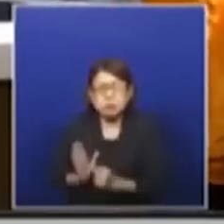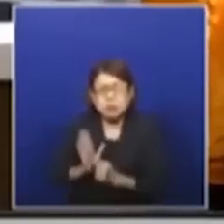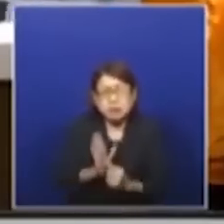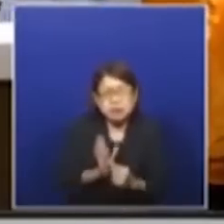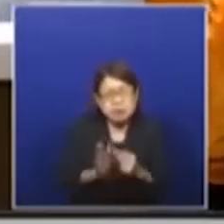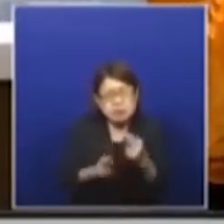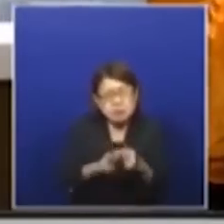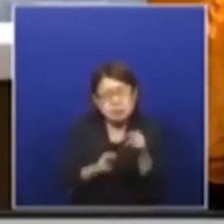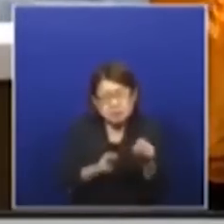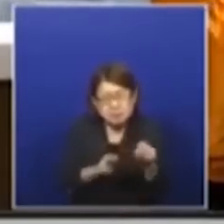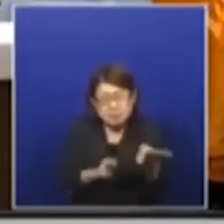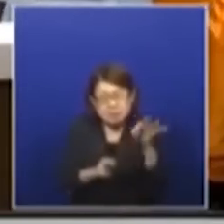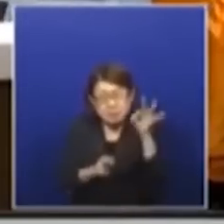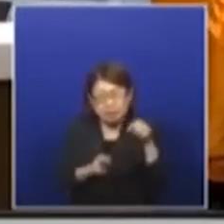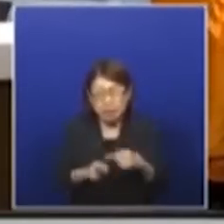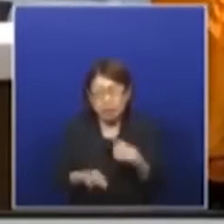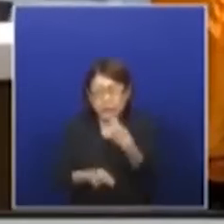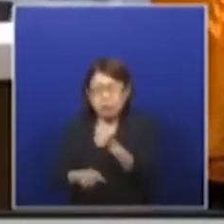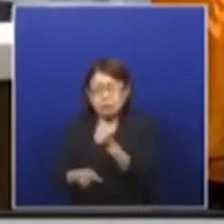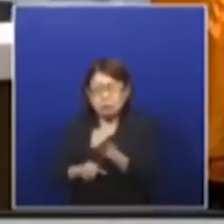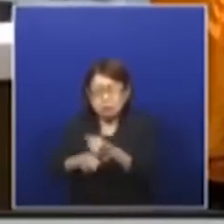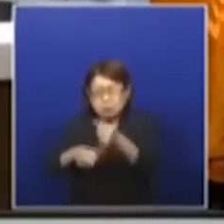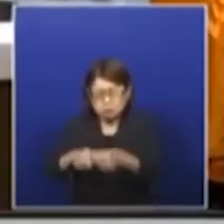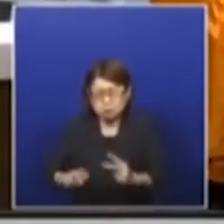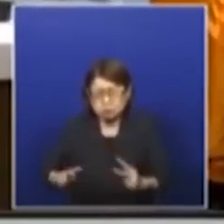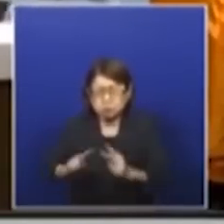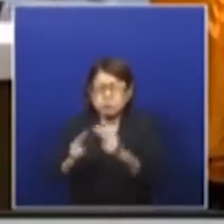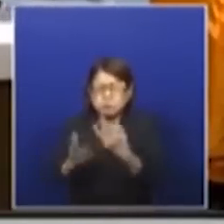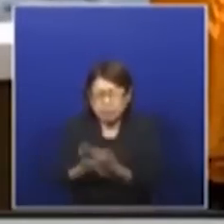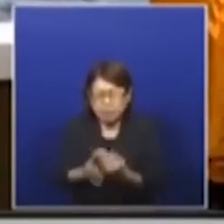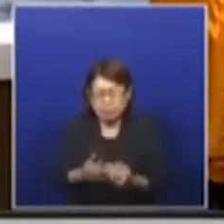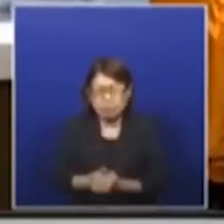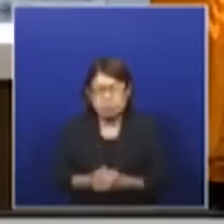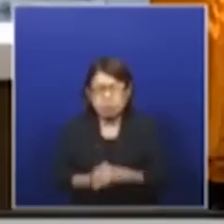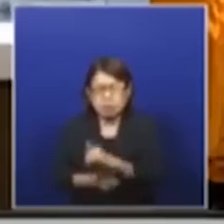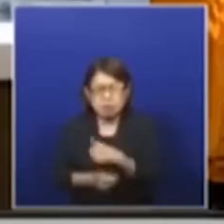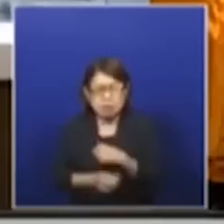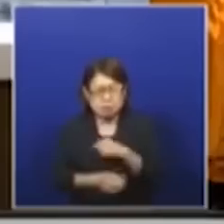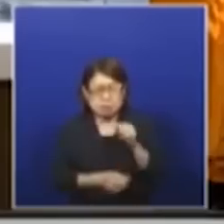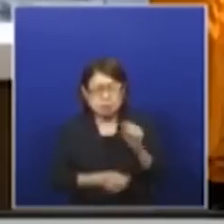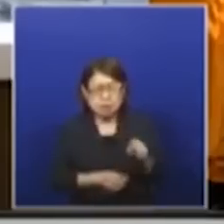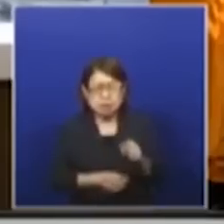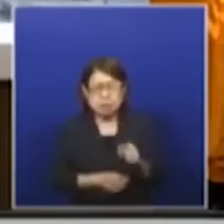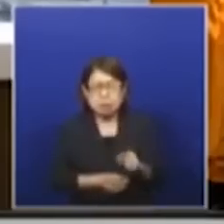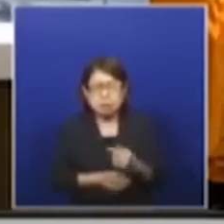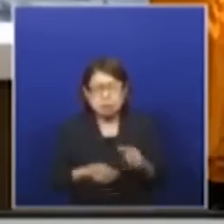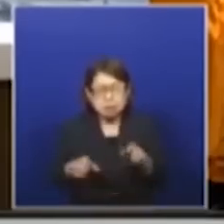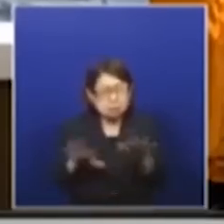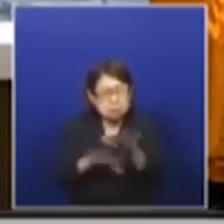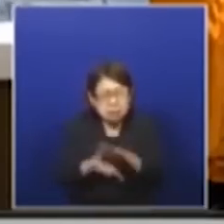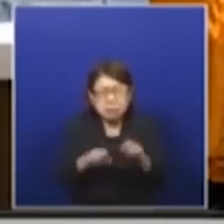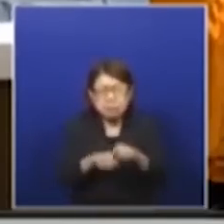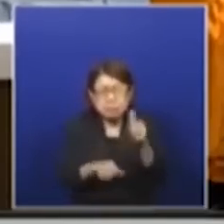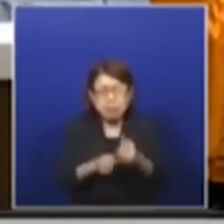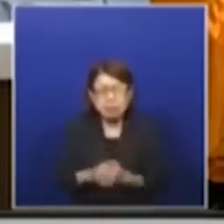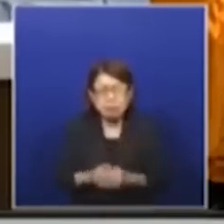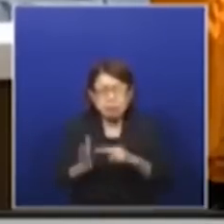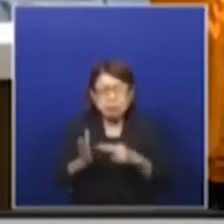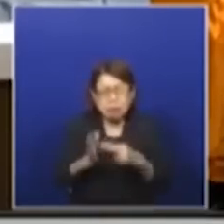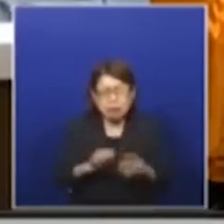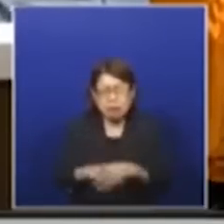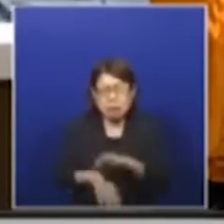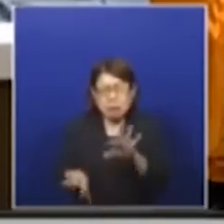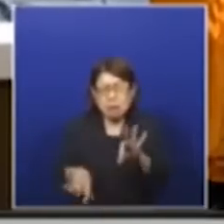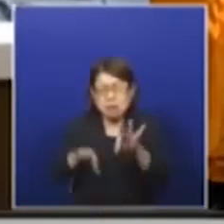งำหรือถูกสั่งการได้มันหมายความว่าไงครับมันหมายความว่าพวกท่านเลือกกันเองทำงานกันเ